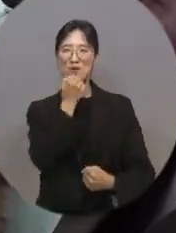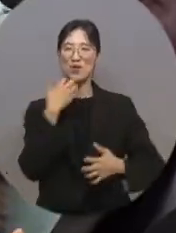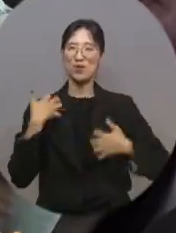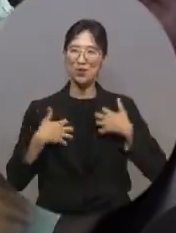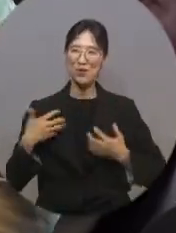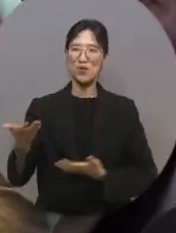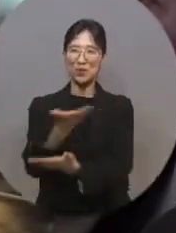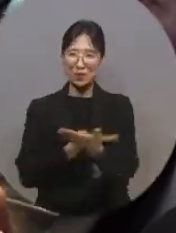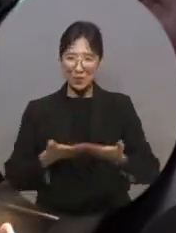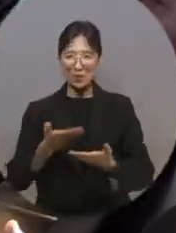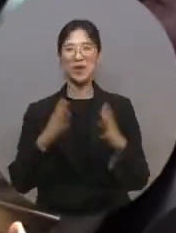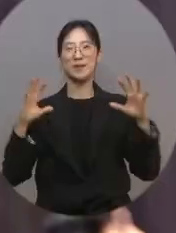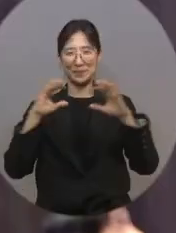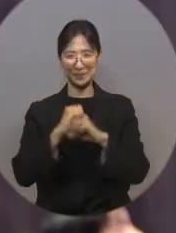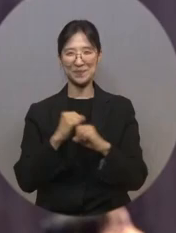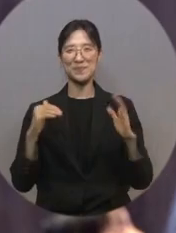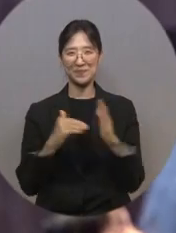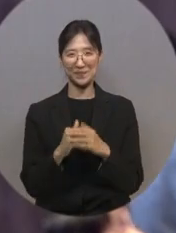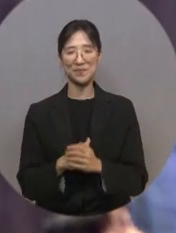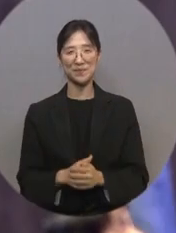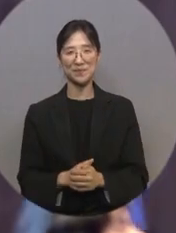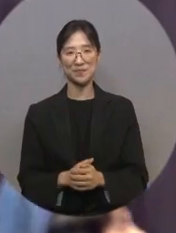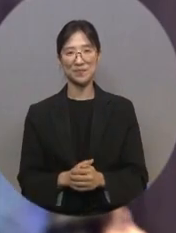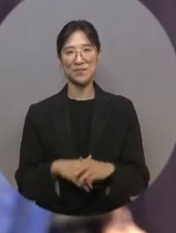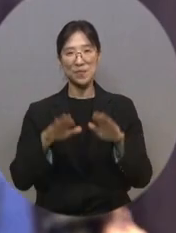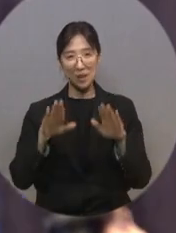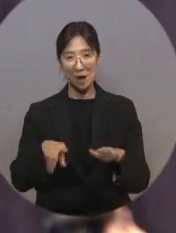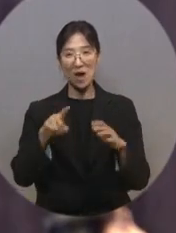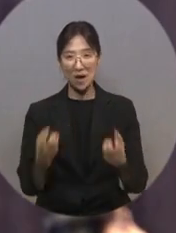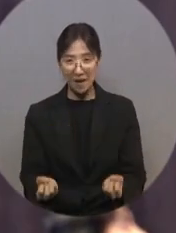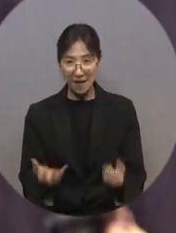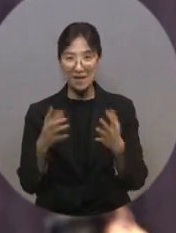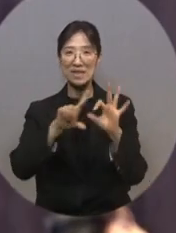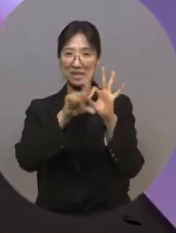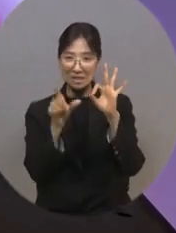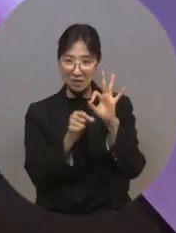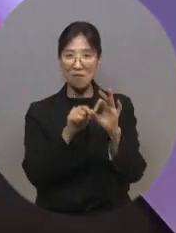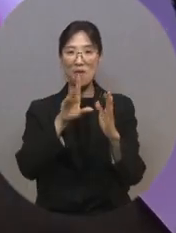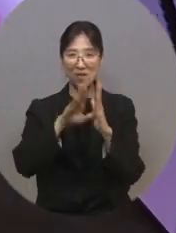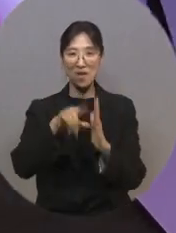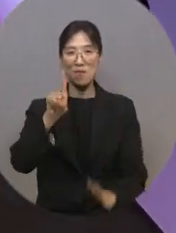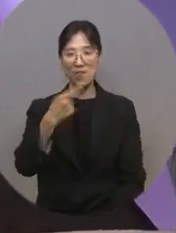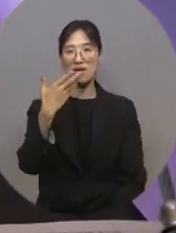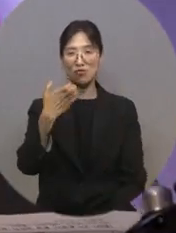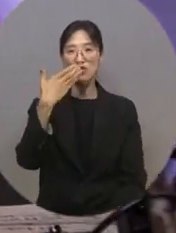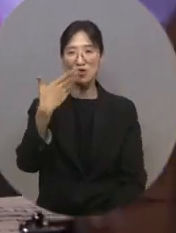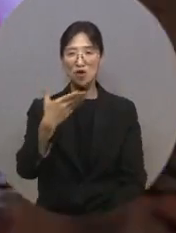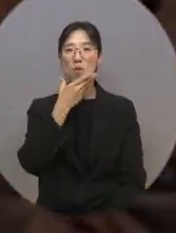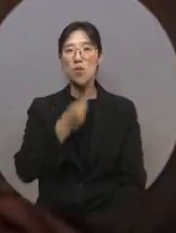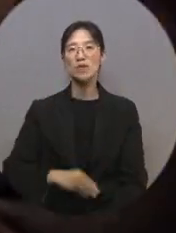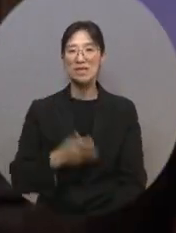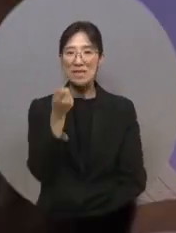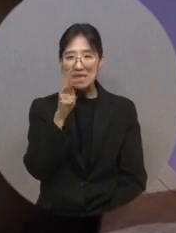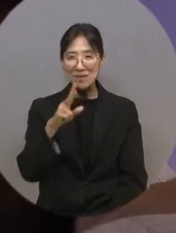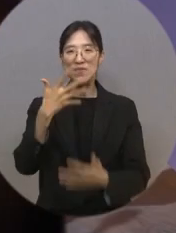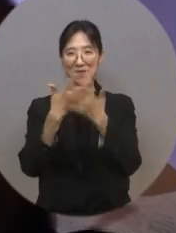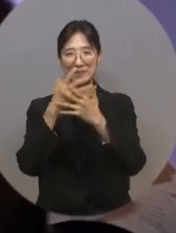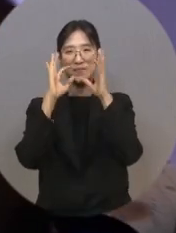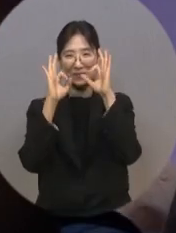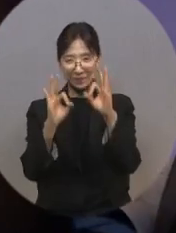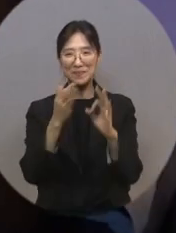막을 내렸습니다. 오늘 열린 시니어 트롯 가요제는 10월 중 199번 복지TV에서